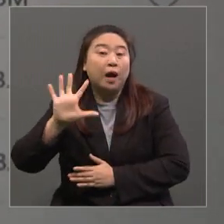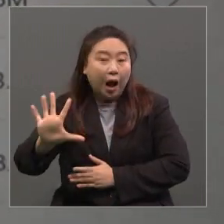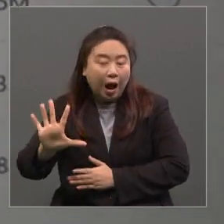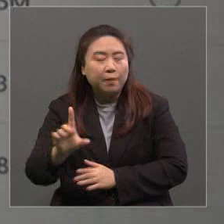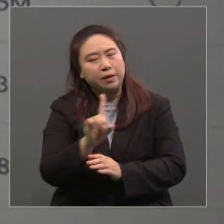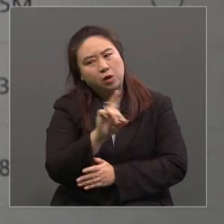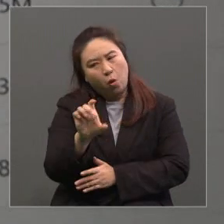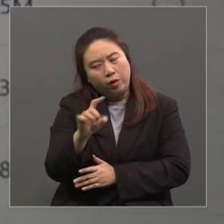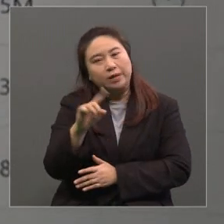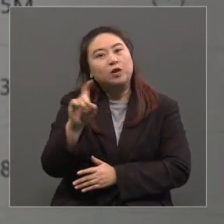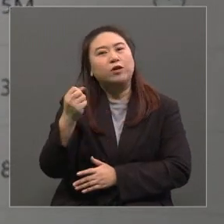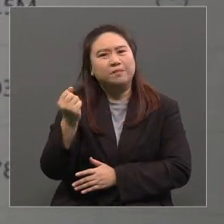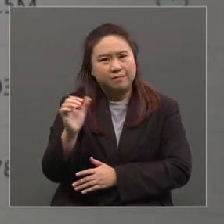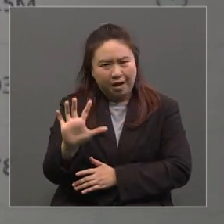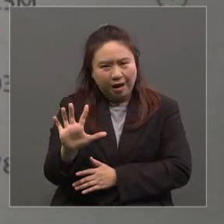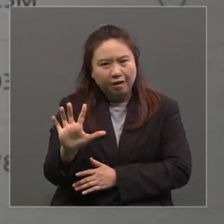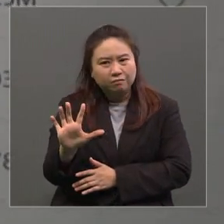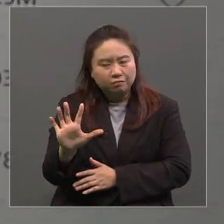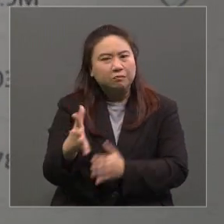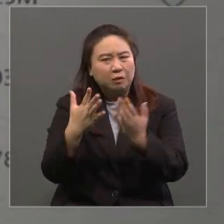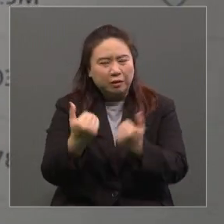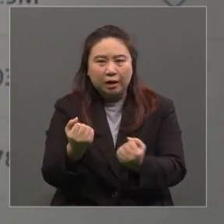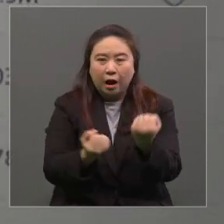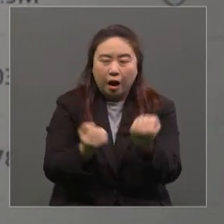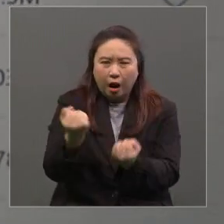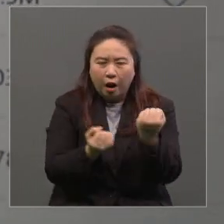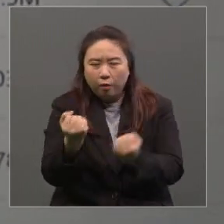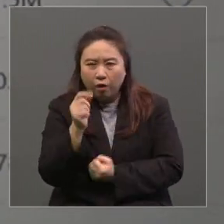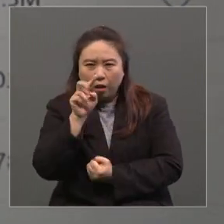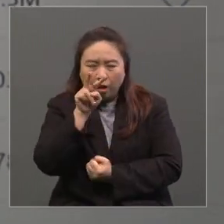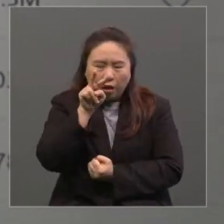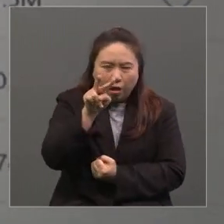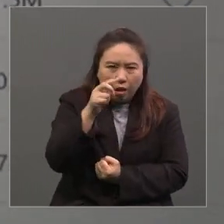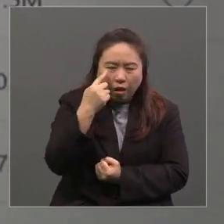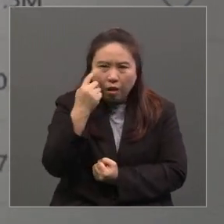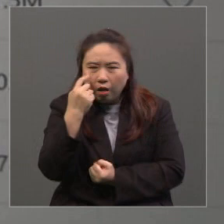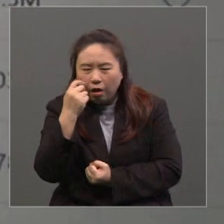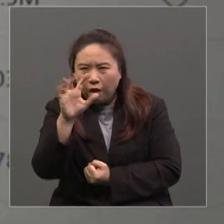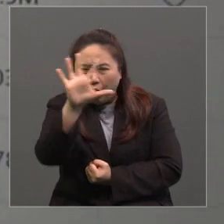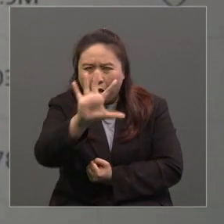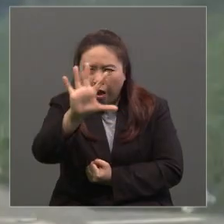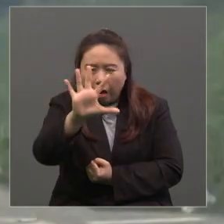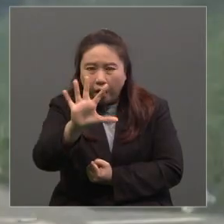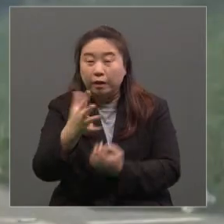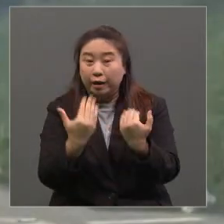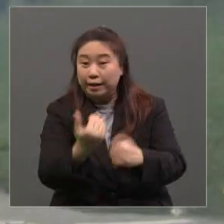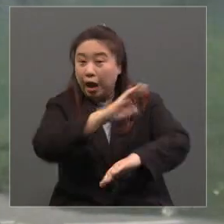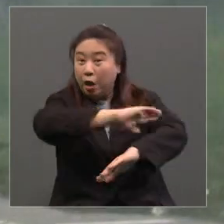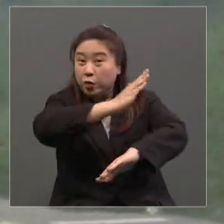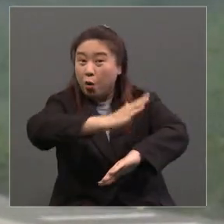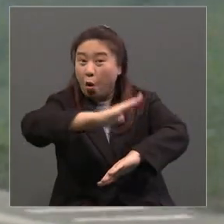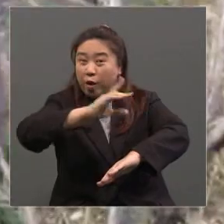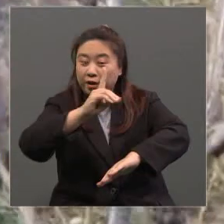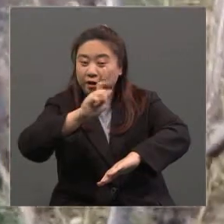100-111ไมโครกรัมต่อลูกบาศก์เมตรทัศนวิสัยในการขับรถอะไรใดเนี่ยไม่ดีดอยสุเทพหายไปกับตาคุณผู้ชม